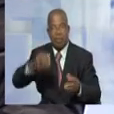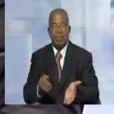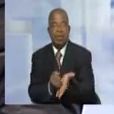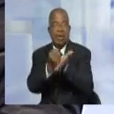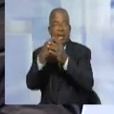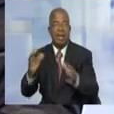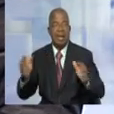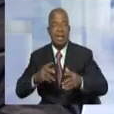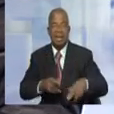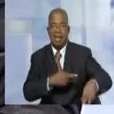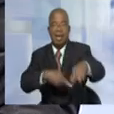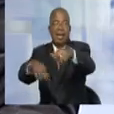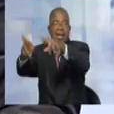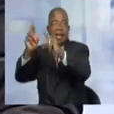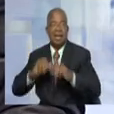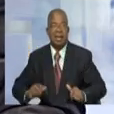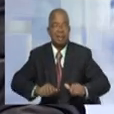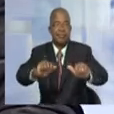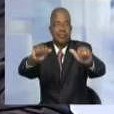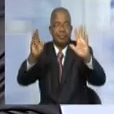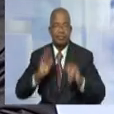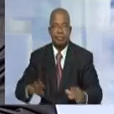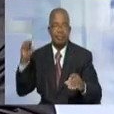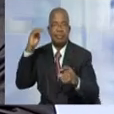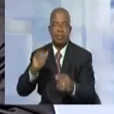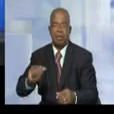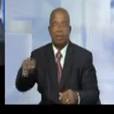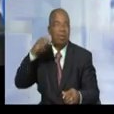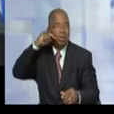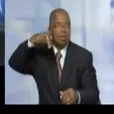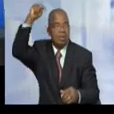de bitumage et d'électrification rurale dans ce pays. Serge Kolia.